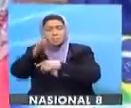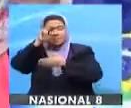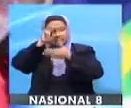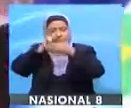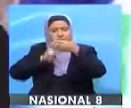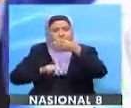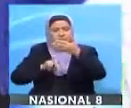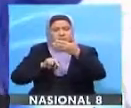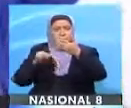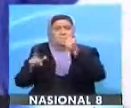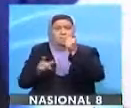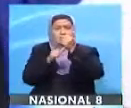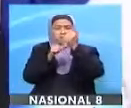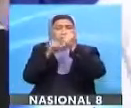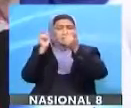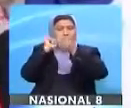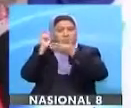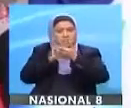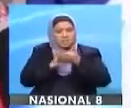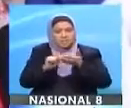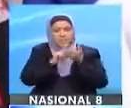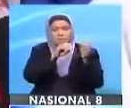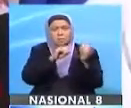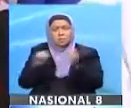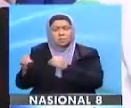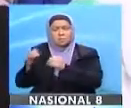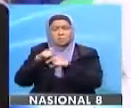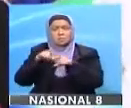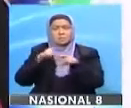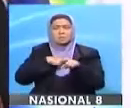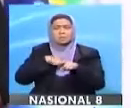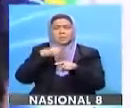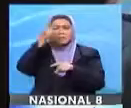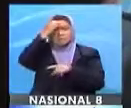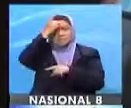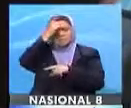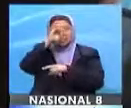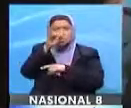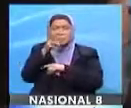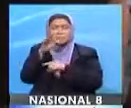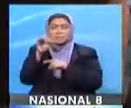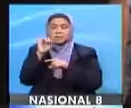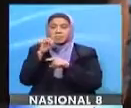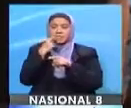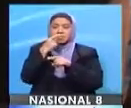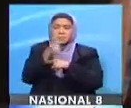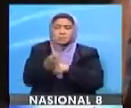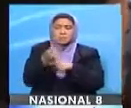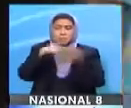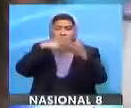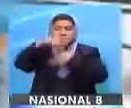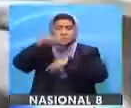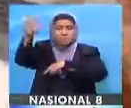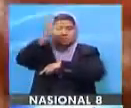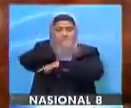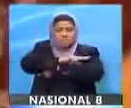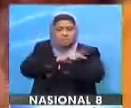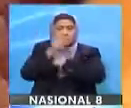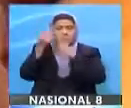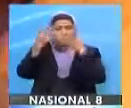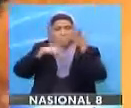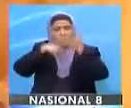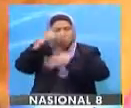Timbalan Ketua Setiausaha Operasi KKMM Datuk C. Azmi Harun. Melalui program tiga hari itu, pelbagai maklumat dan dasar kerajaan